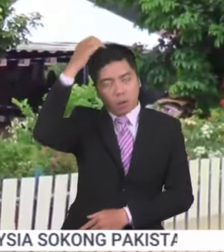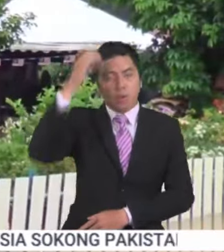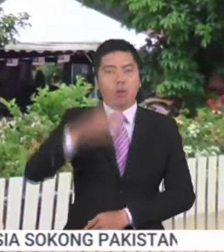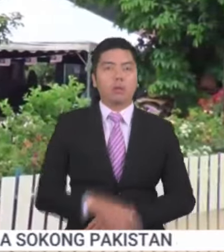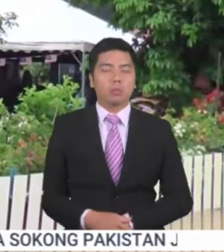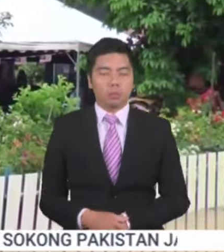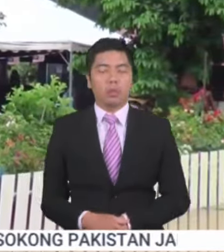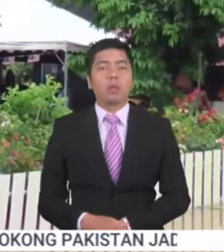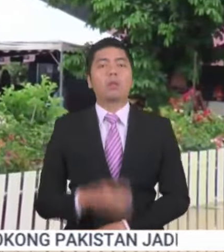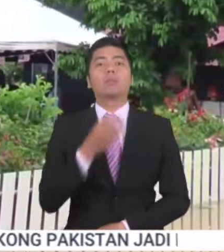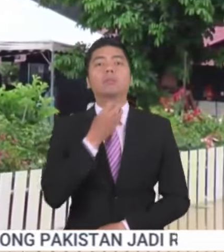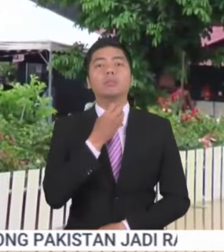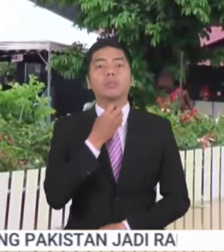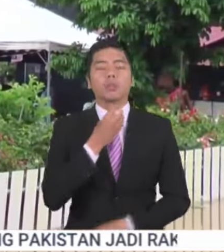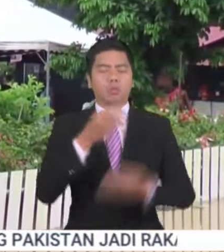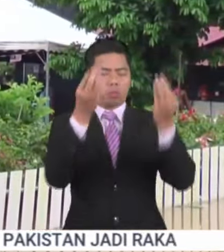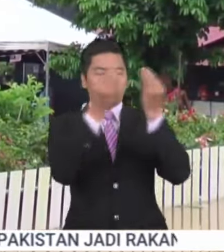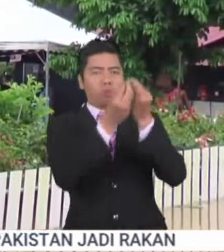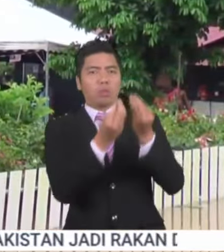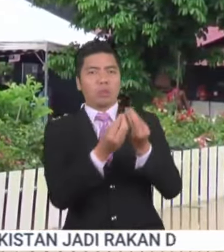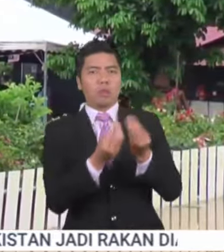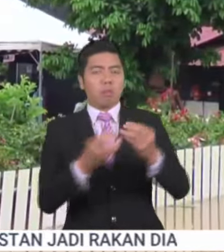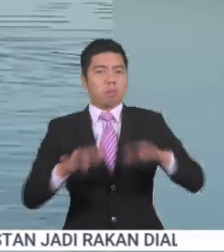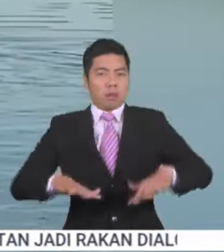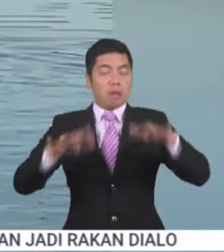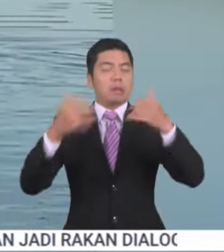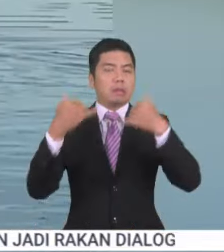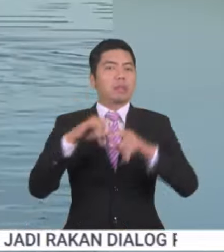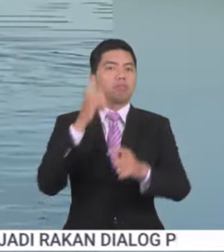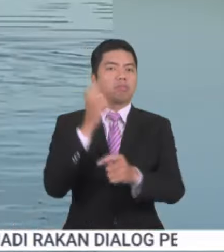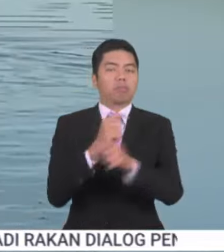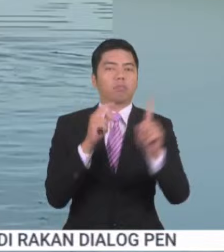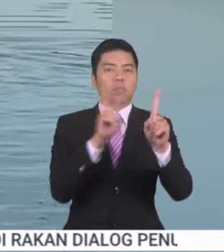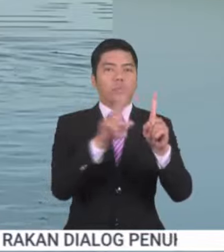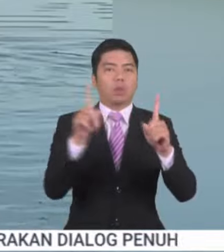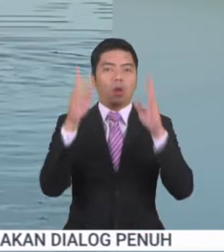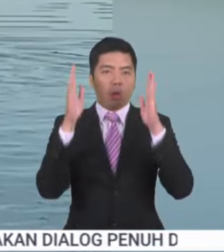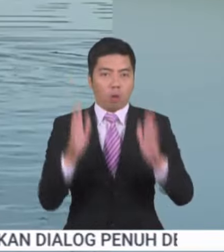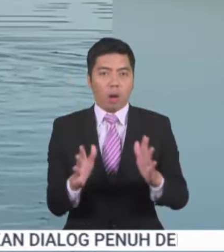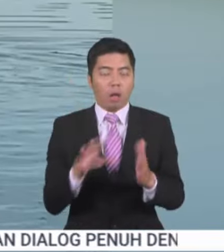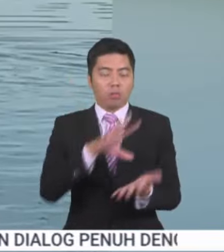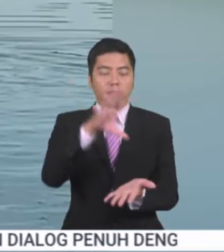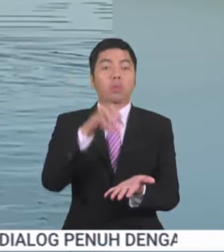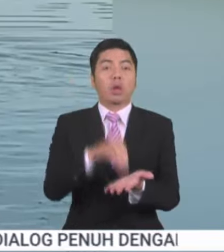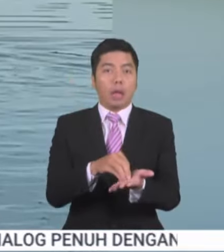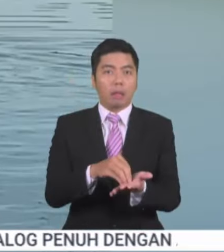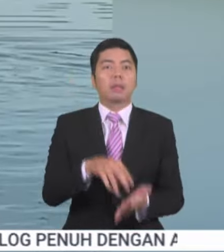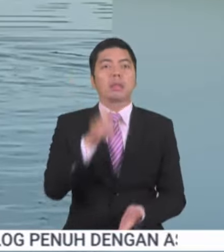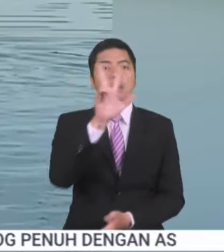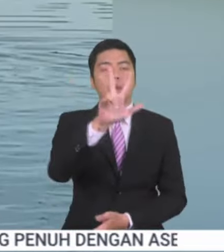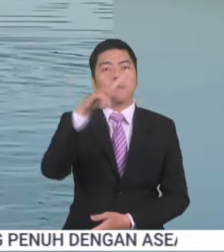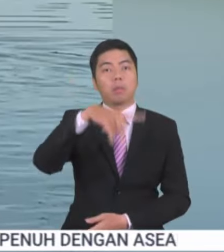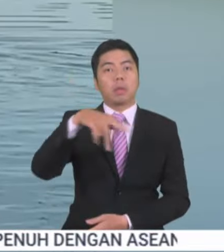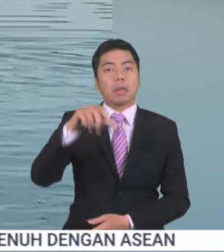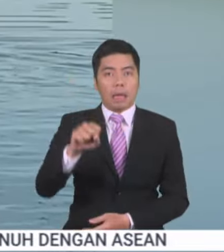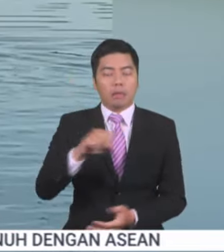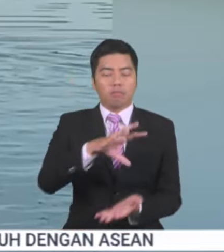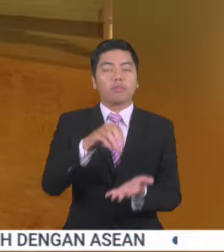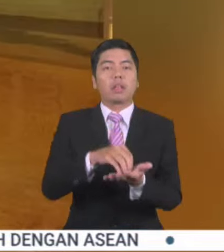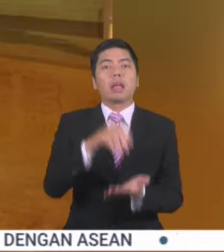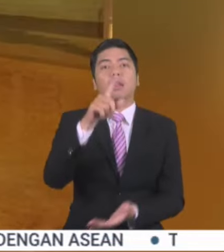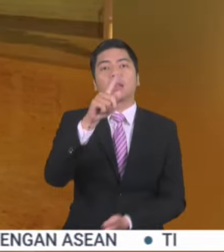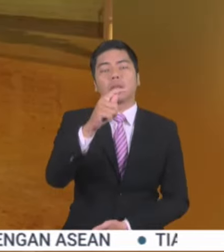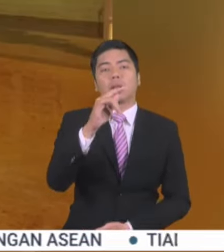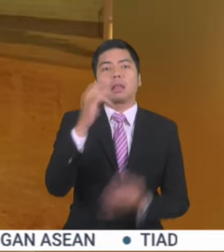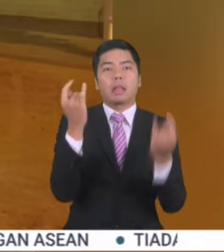Selangor. Di Perak, jumlah terjejas banjir kekal 121 orang dengan kesemuanya ditempatkan di 3 PPS